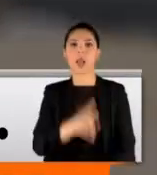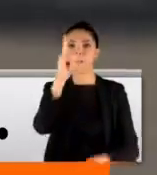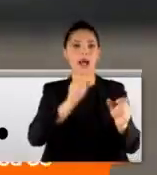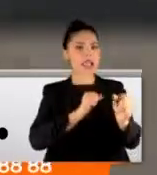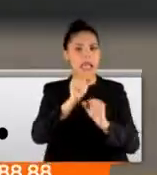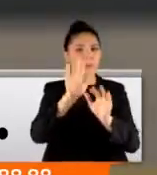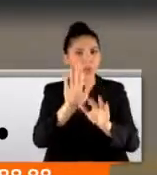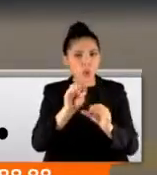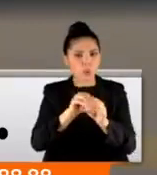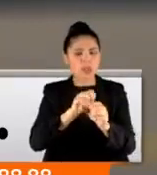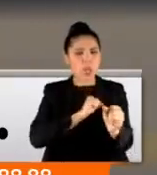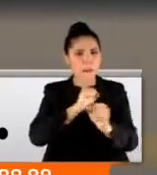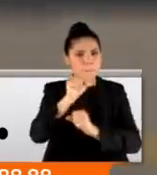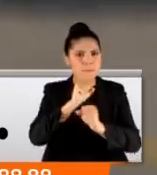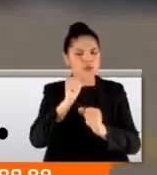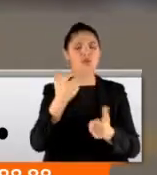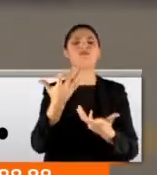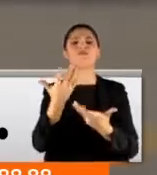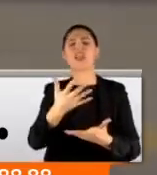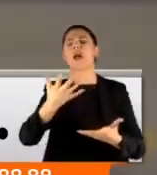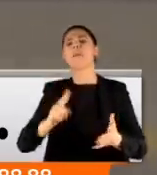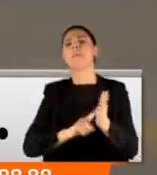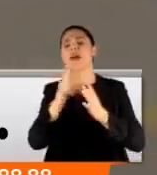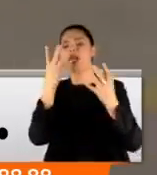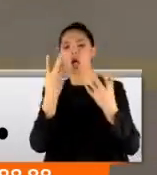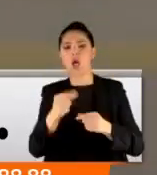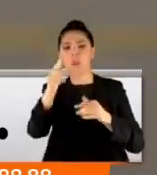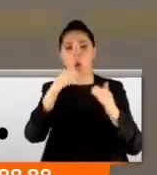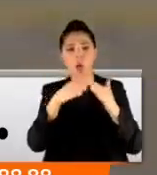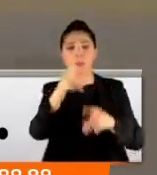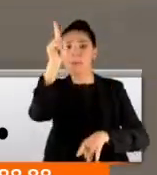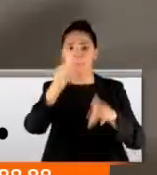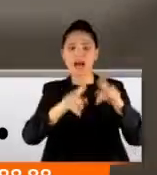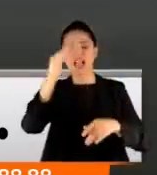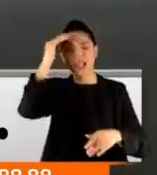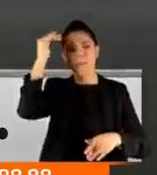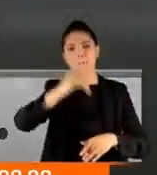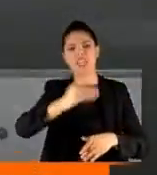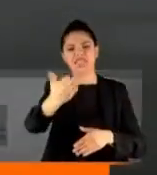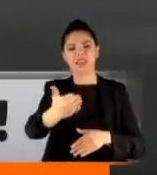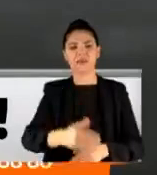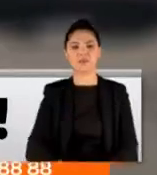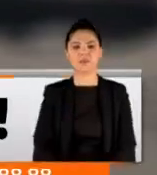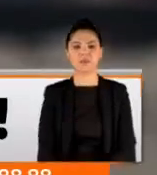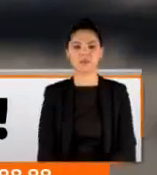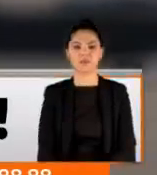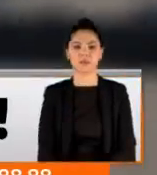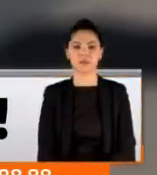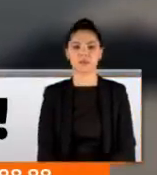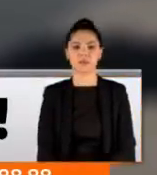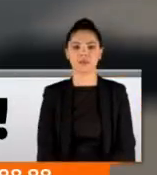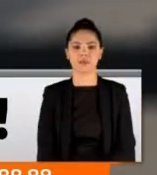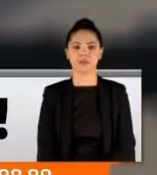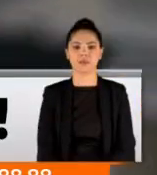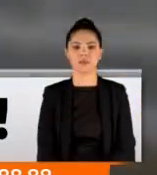kaptanı durdurmak için yanına gitmeye çalıştı ama başaramadı. O yatlardan bazıları battı. Adam gidemiyor. Of of of of